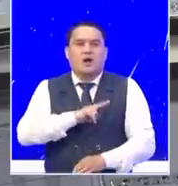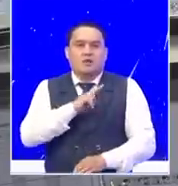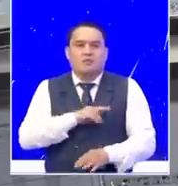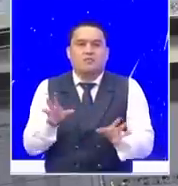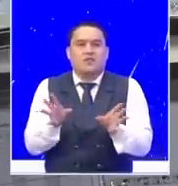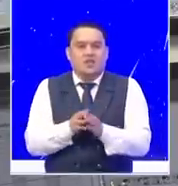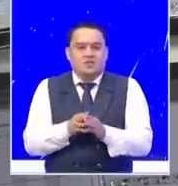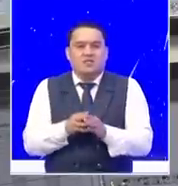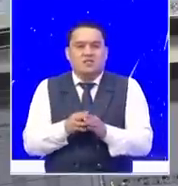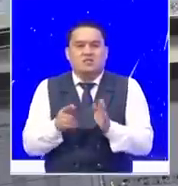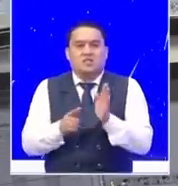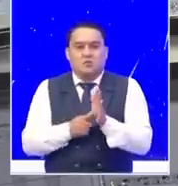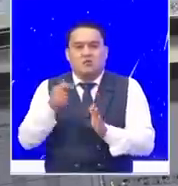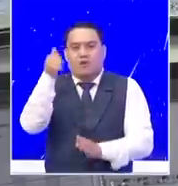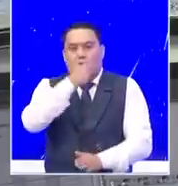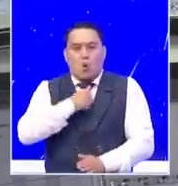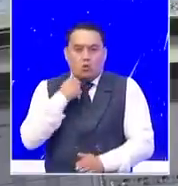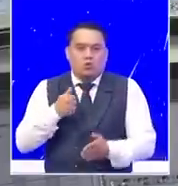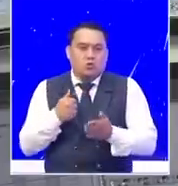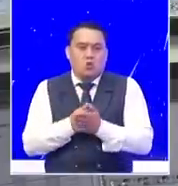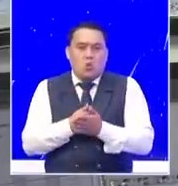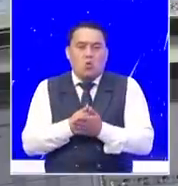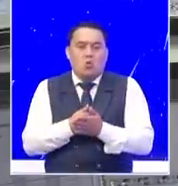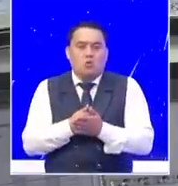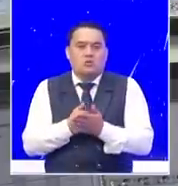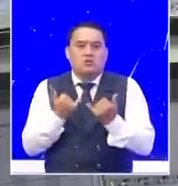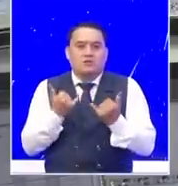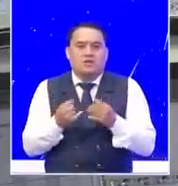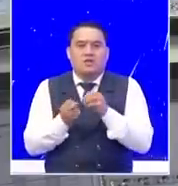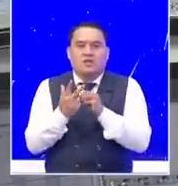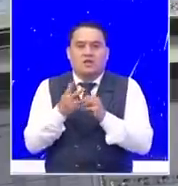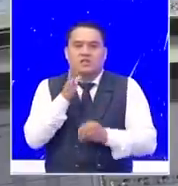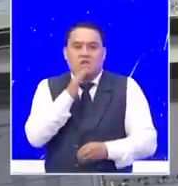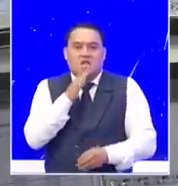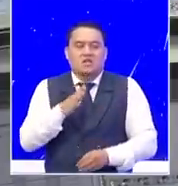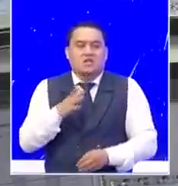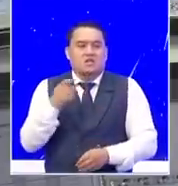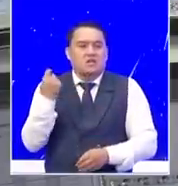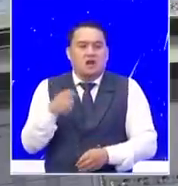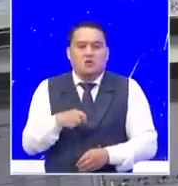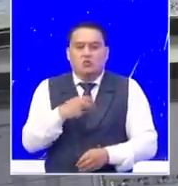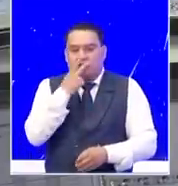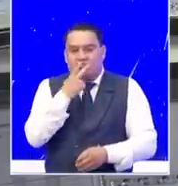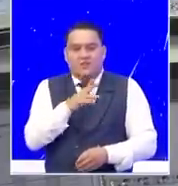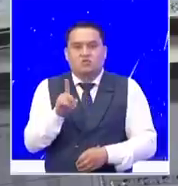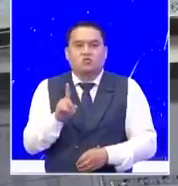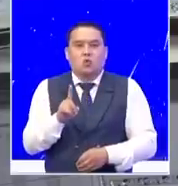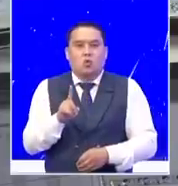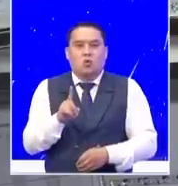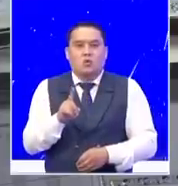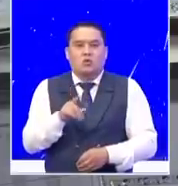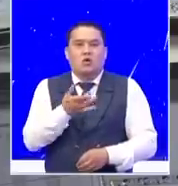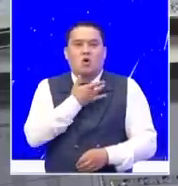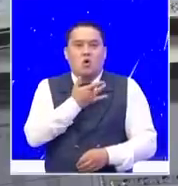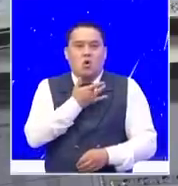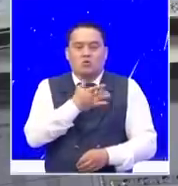с ним вот с 2007 года до сегодняшнего дня, то есть 13 лет, я ни разу не видела, чтобы он на кого-то повысил